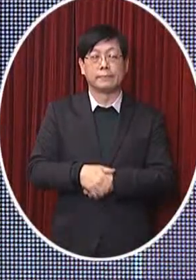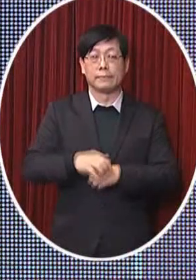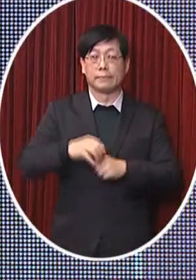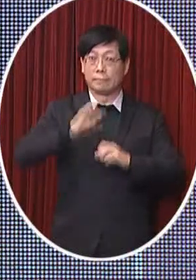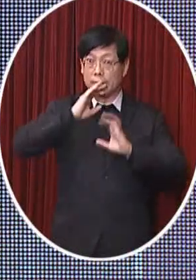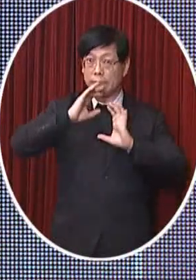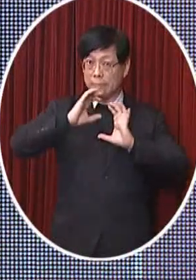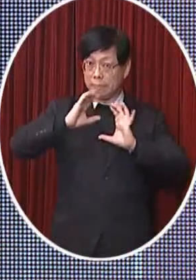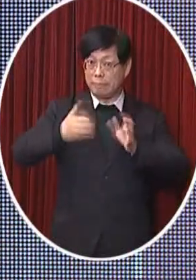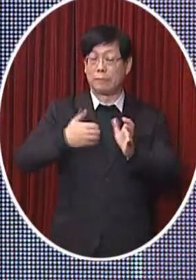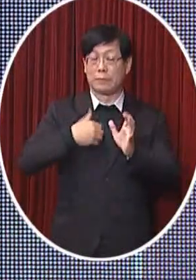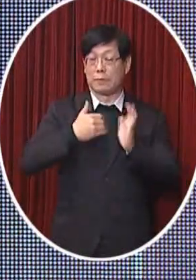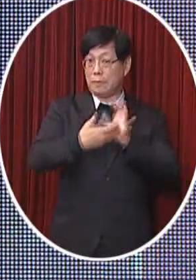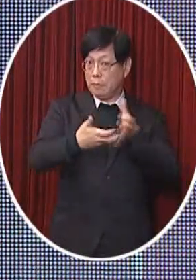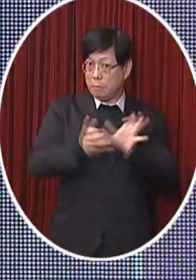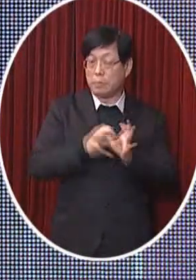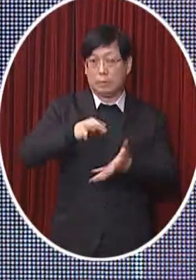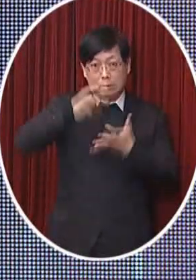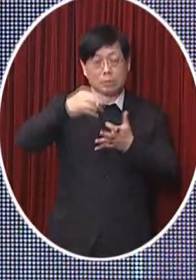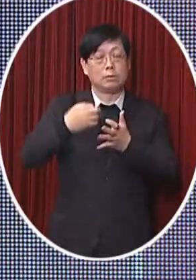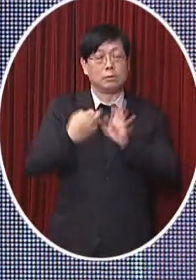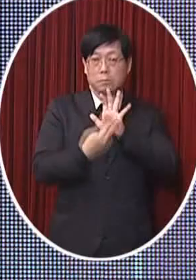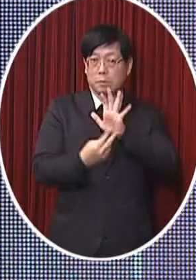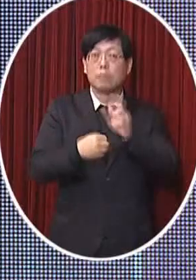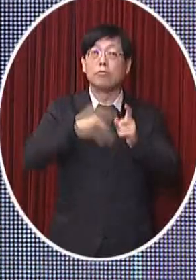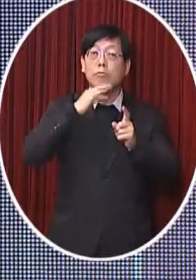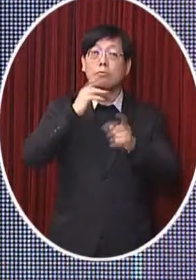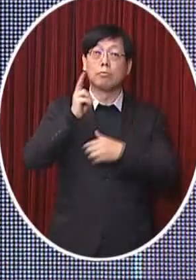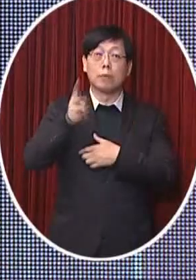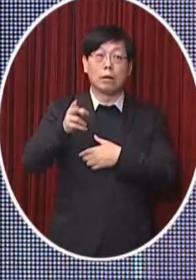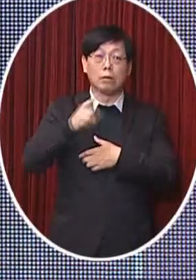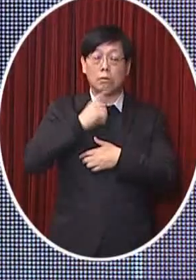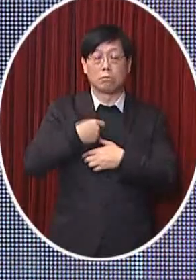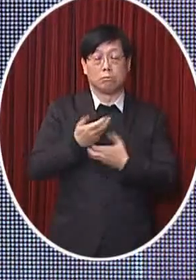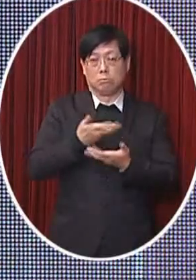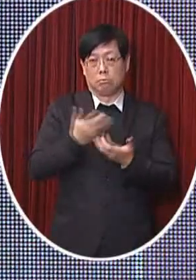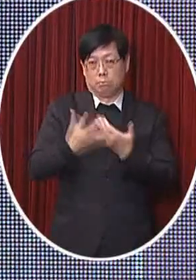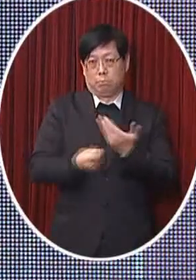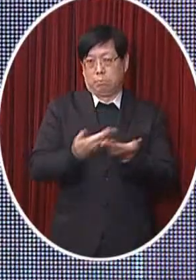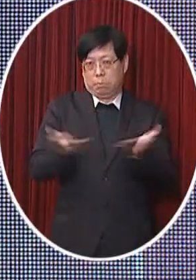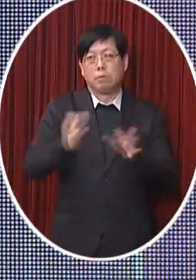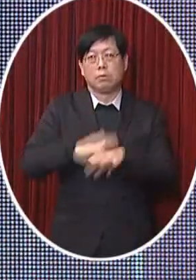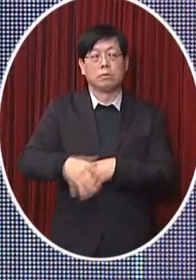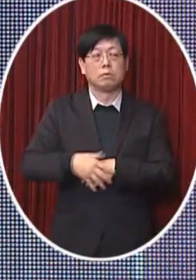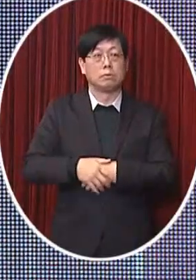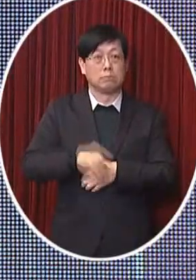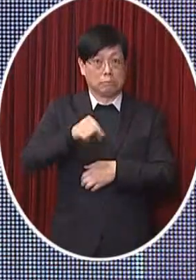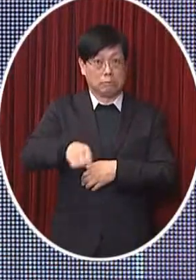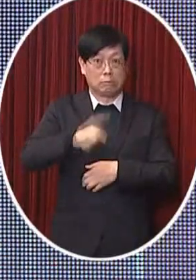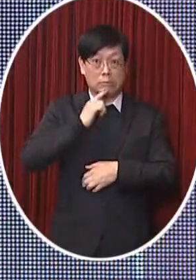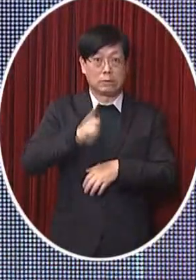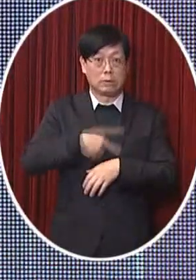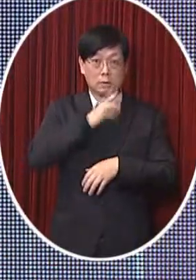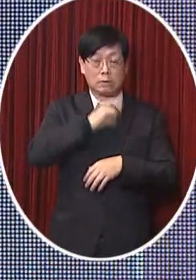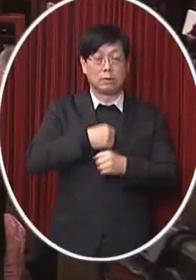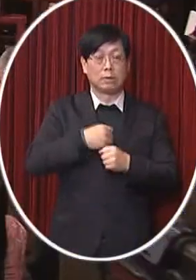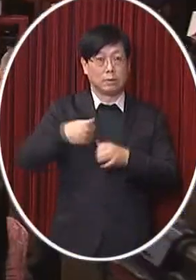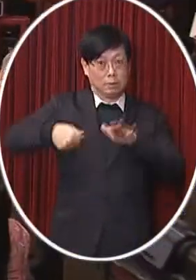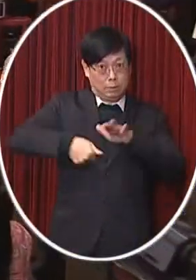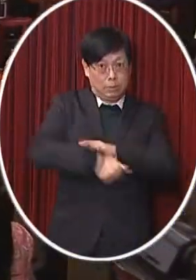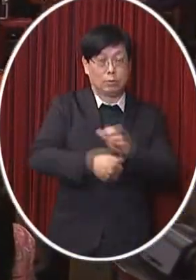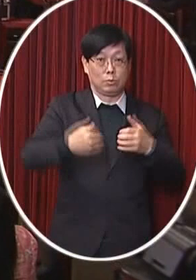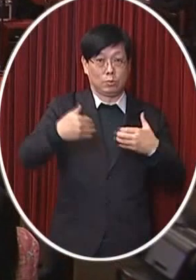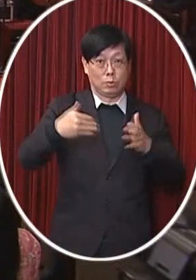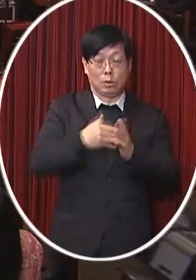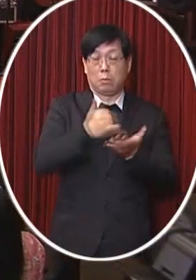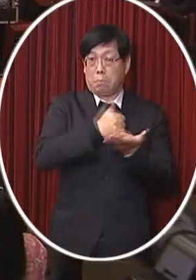国防部所提出的说明文件中，等一下我们会提供给各位，已经把从入伍到退伍全